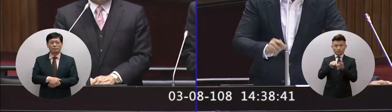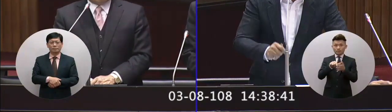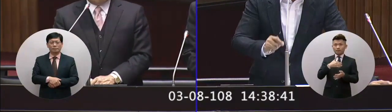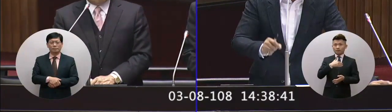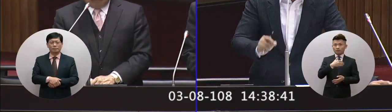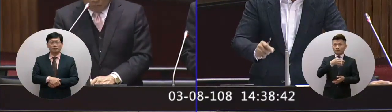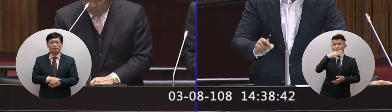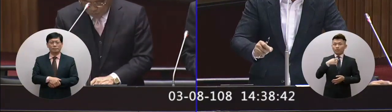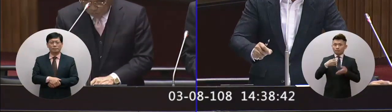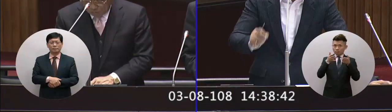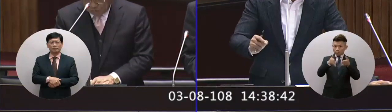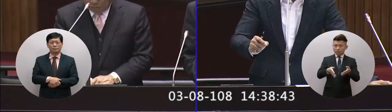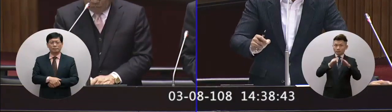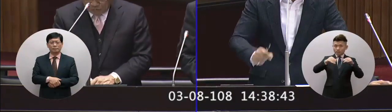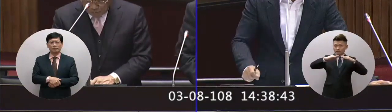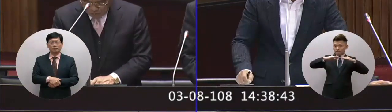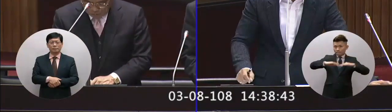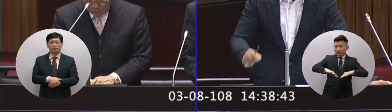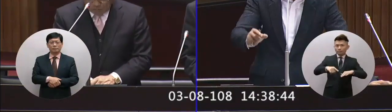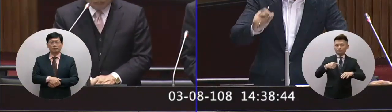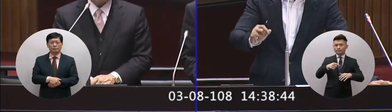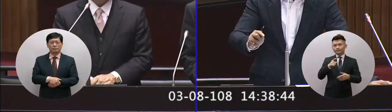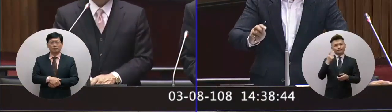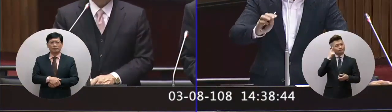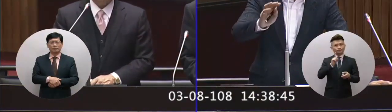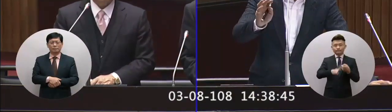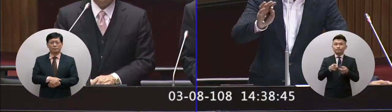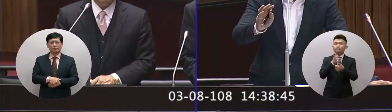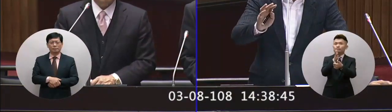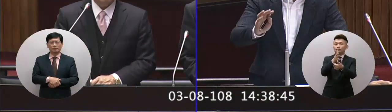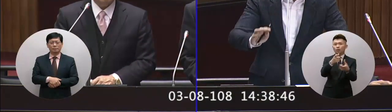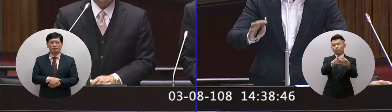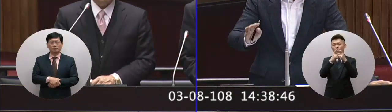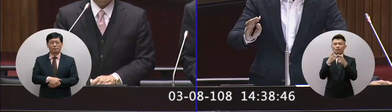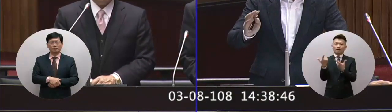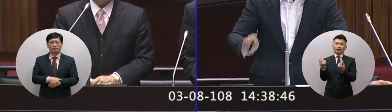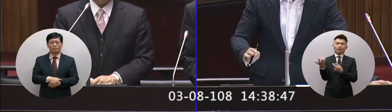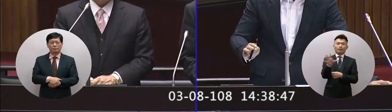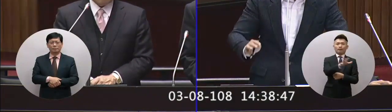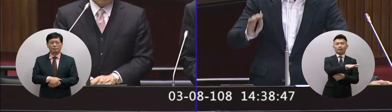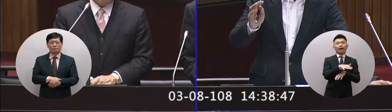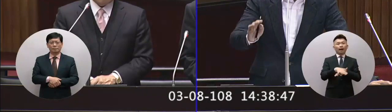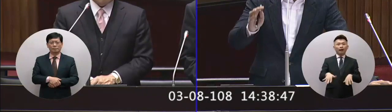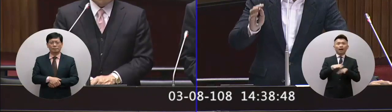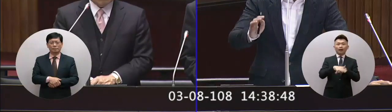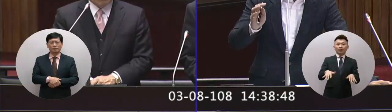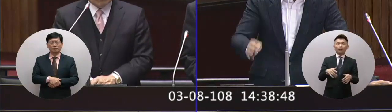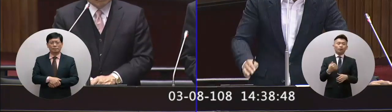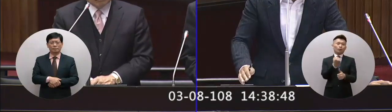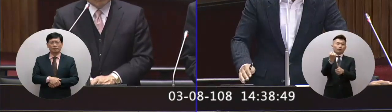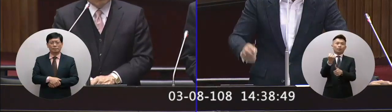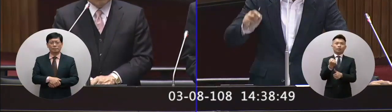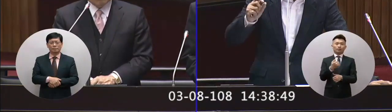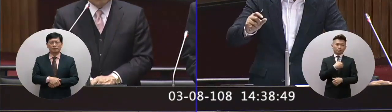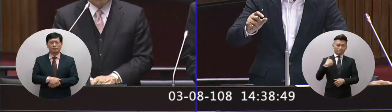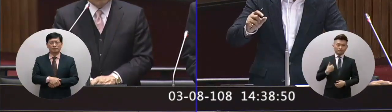我就一定接著第三項目的問題提出來順問但我得到大都差不多啦安全無語在可控制的